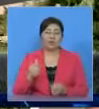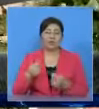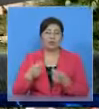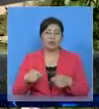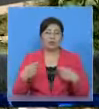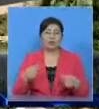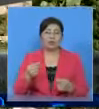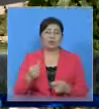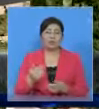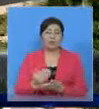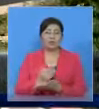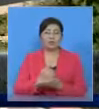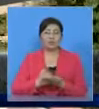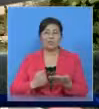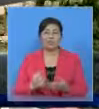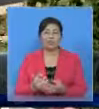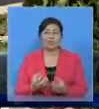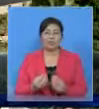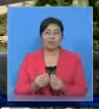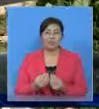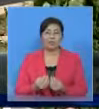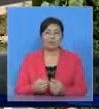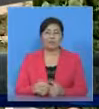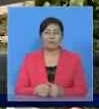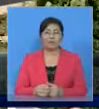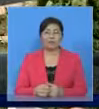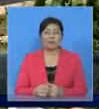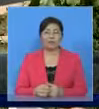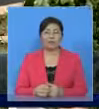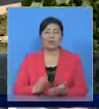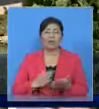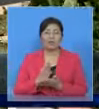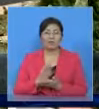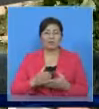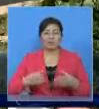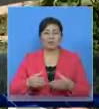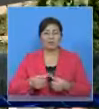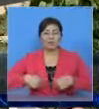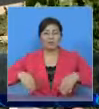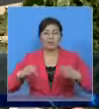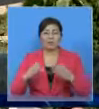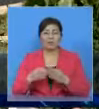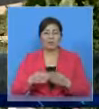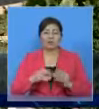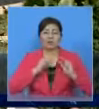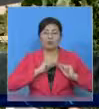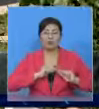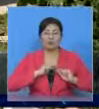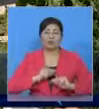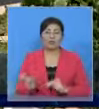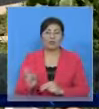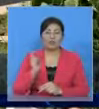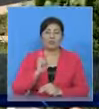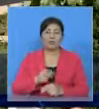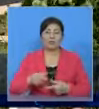соған түседі. Және де сервисный компаниямен жұмыс жасаймыз. Сервисный компания бізге келіп, тұрғындарға